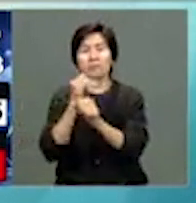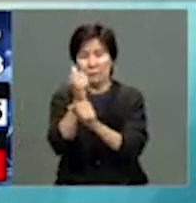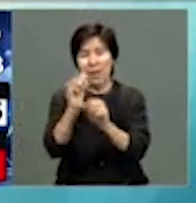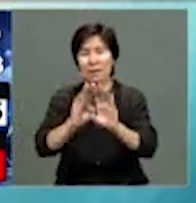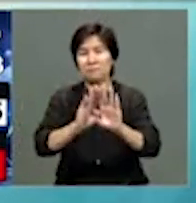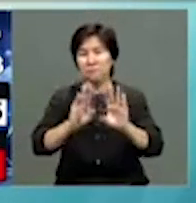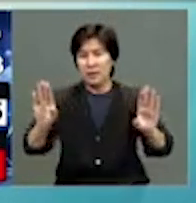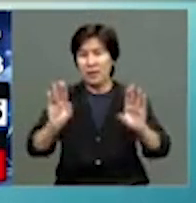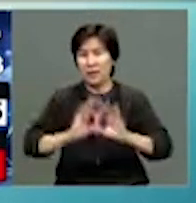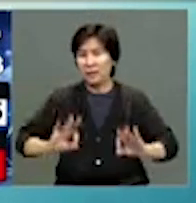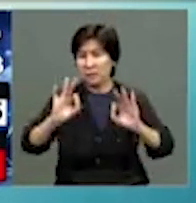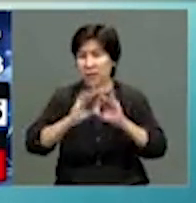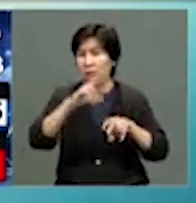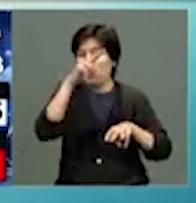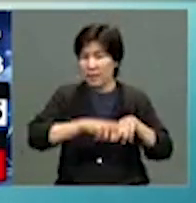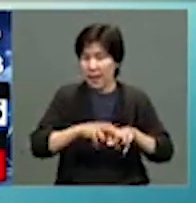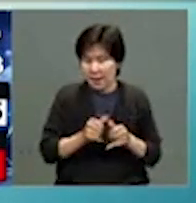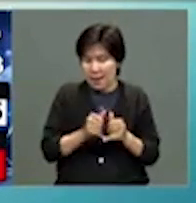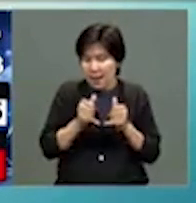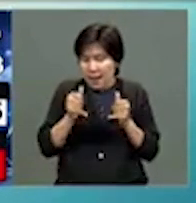เปิดตัวสินค้าประกวดหรือแข่งขันกีฬาที่ไม่มีคนดูอีกหลายเนี่ยได้แล้วนะครับแต่ต้องมีระยะหาระยะนั่งระยะยืนข้างหลายเนี่ยต้องหากัน1เมตรแล้วก็ข่าวดีครับงานแสดงดนตรีคอนเสิร์ต